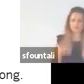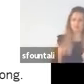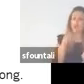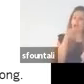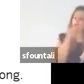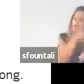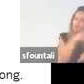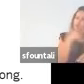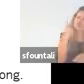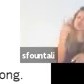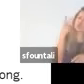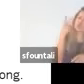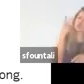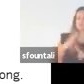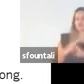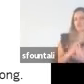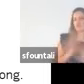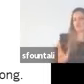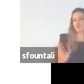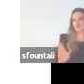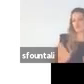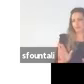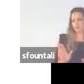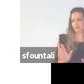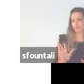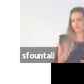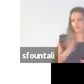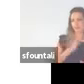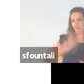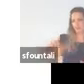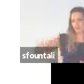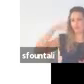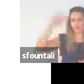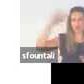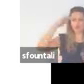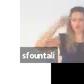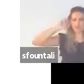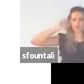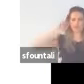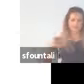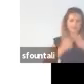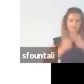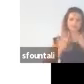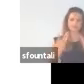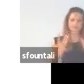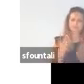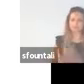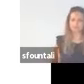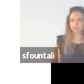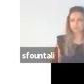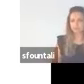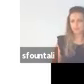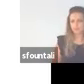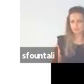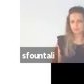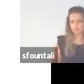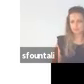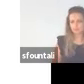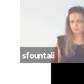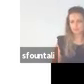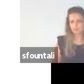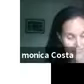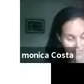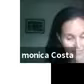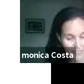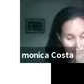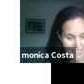μια επιζήσασα βιασμού στη Δανία. So, this campaign is not only about changing laws, though. So, good laws